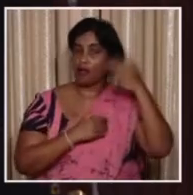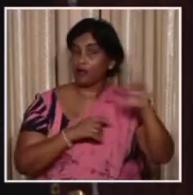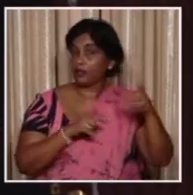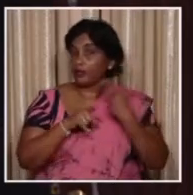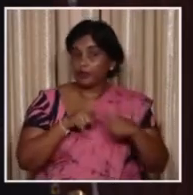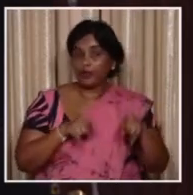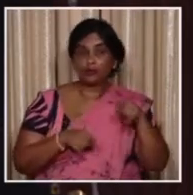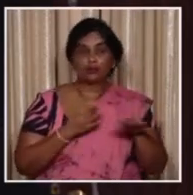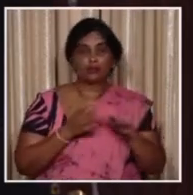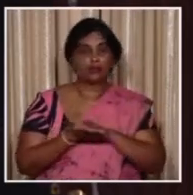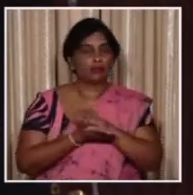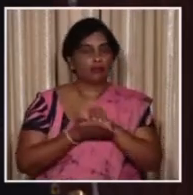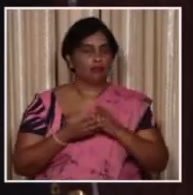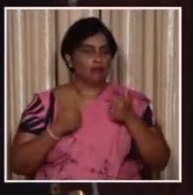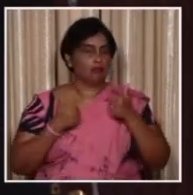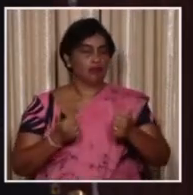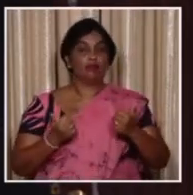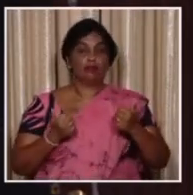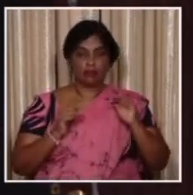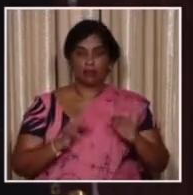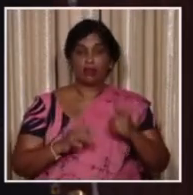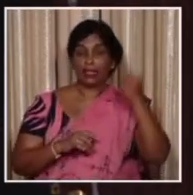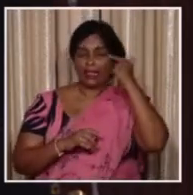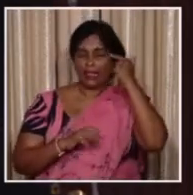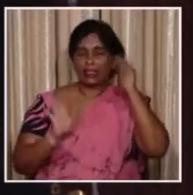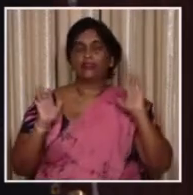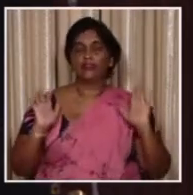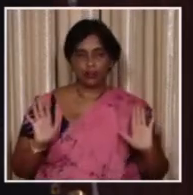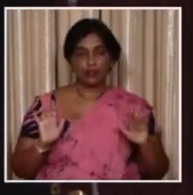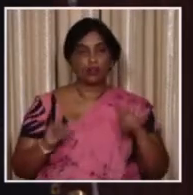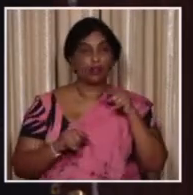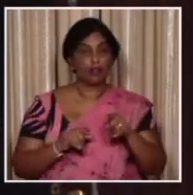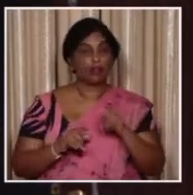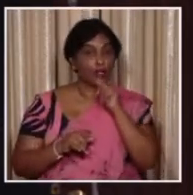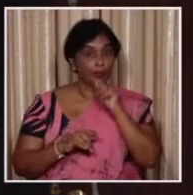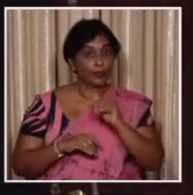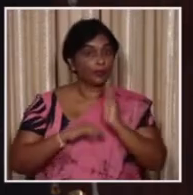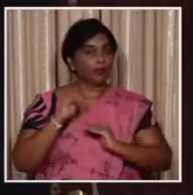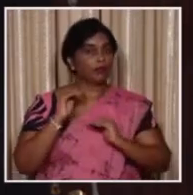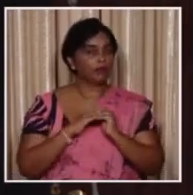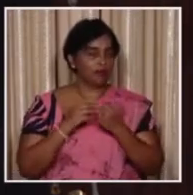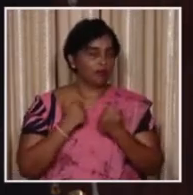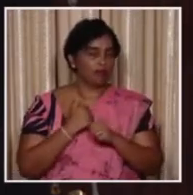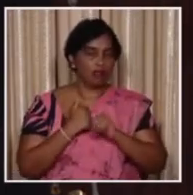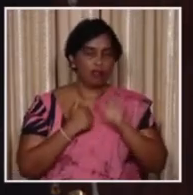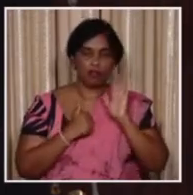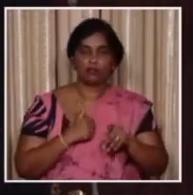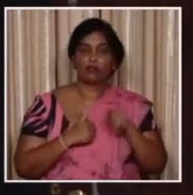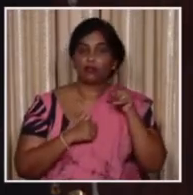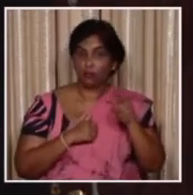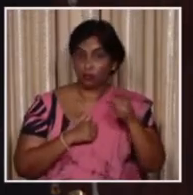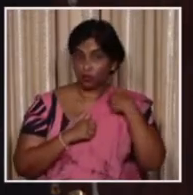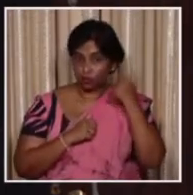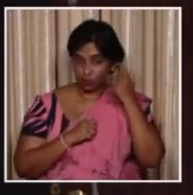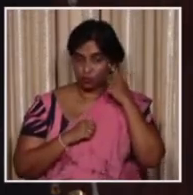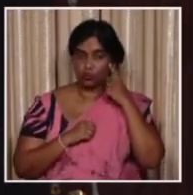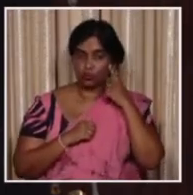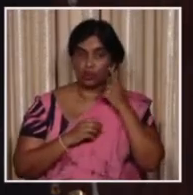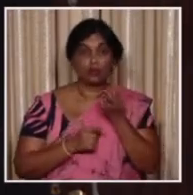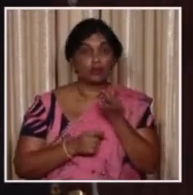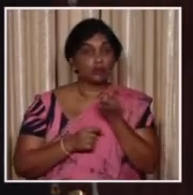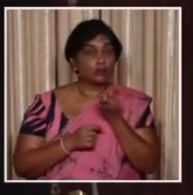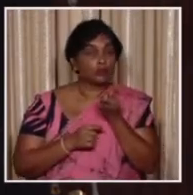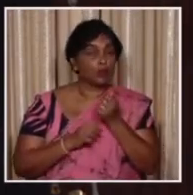පමණක් මේකේ අපි සෑහීමටපත් වෙනවා නම් ඒ හිතලුවක්. මොකද මේකට නියමිත ක්‍රමවේදයක් තියෙන්න ඕනේ. ඔබතුමා දන්නවා